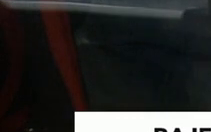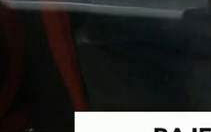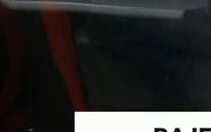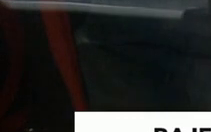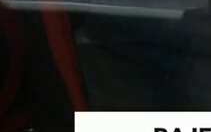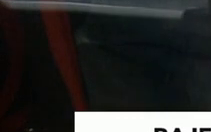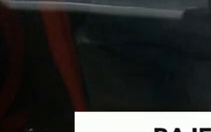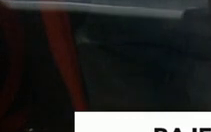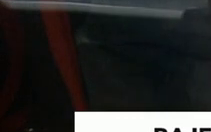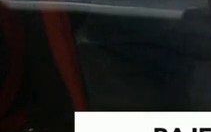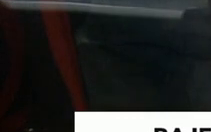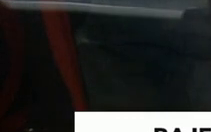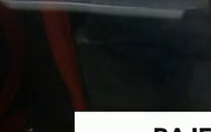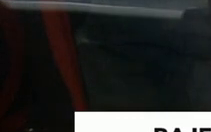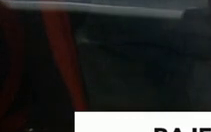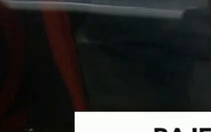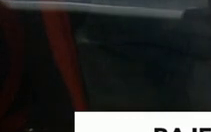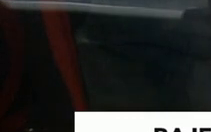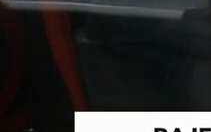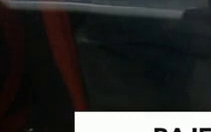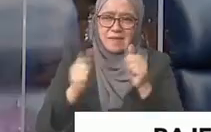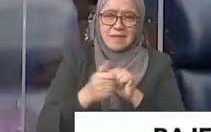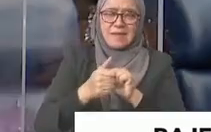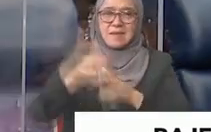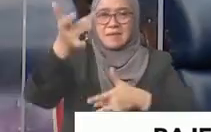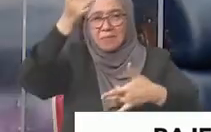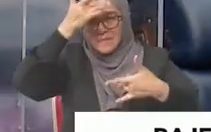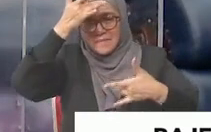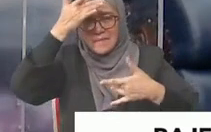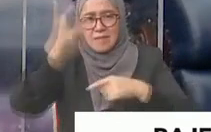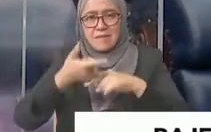Malaysia ke arah gaya hidup yang lebih sihat.